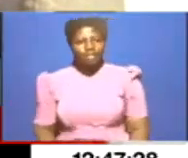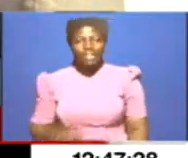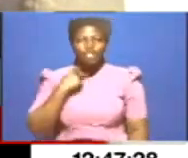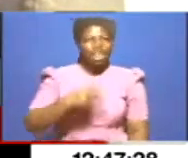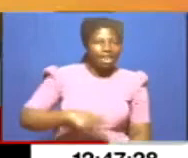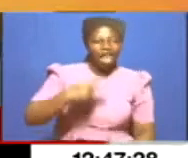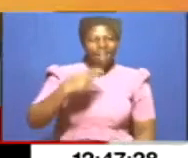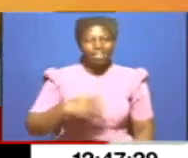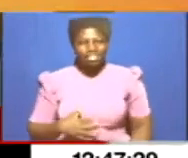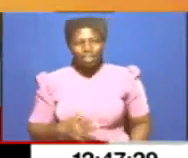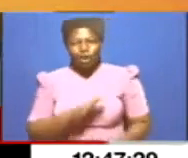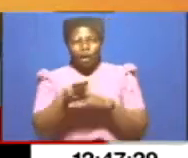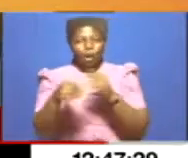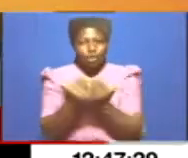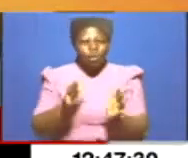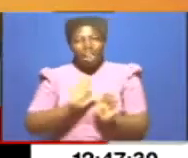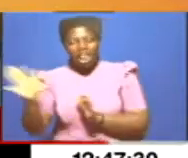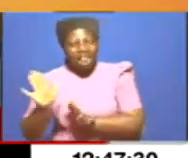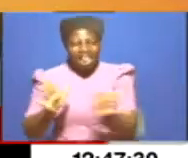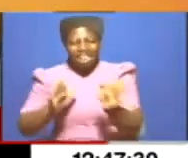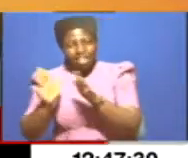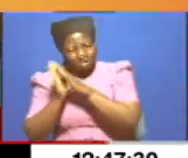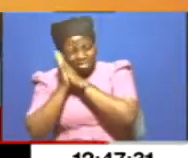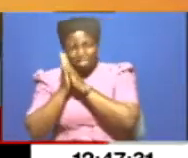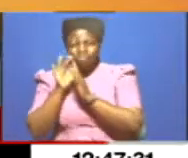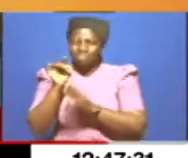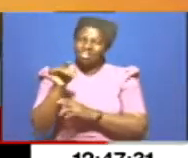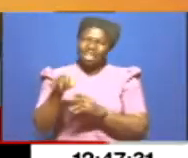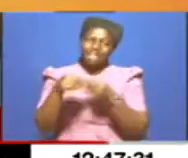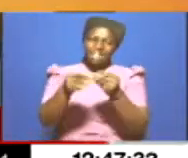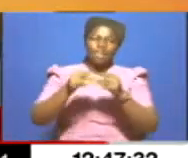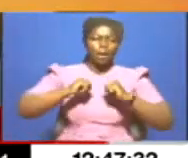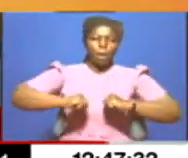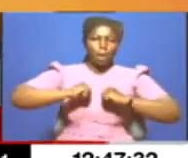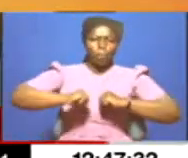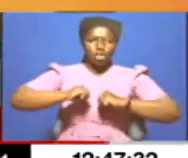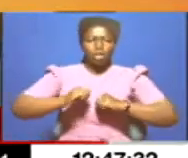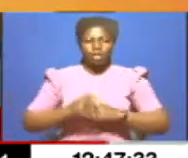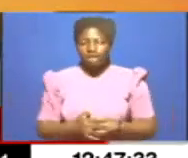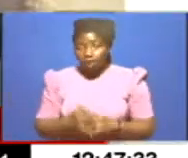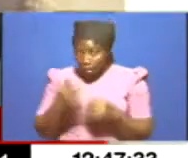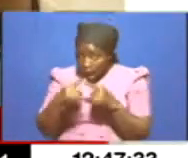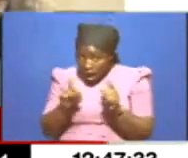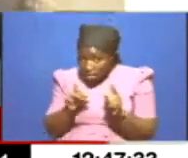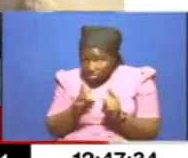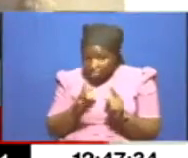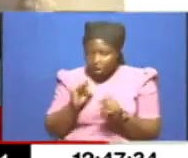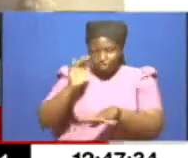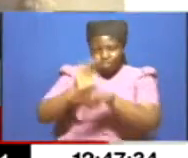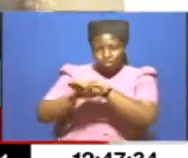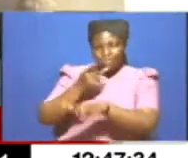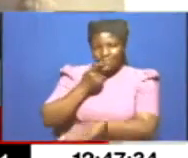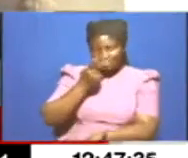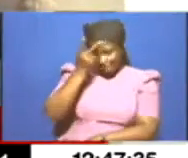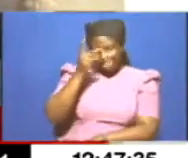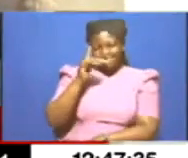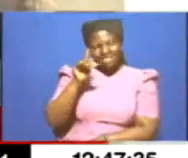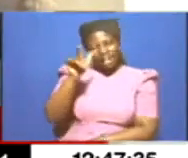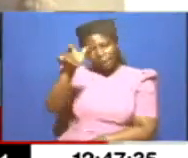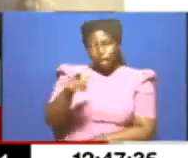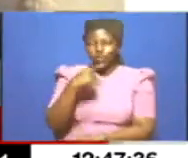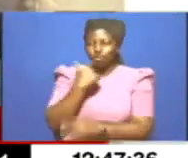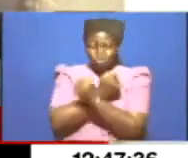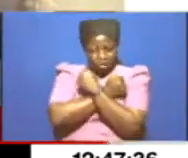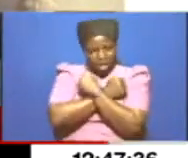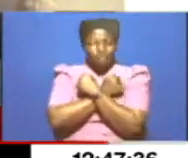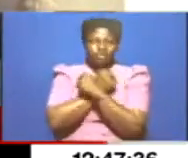kulala. Those are dictators, we also call them bosses. Lakini mzazi wa kweli ni yule ambaye anapendana na watoto, watoto